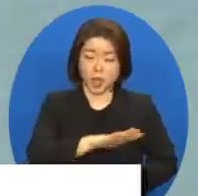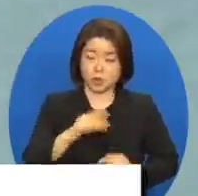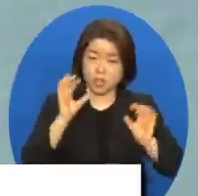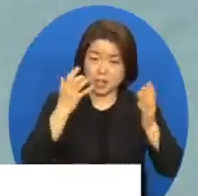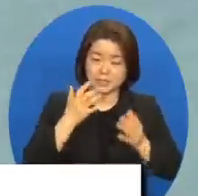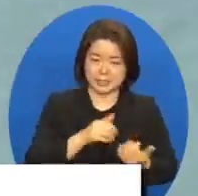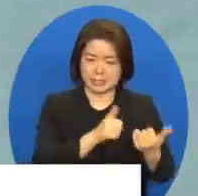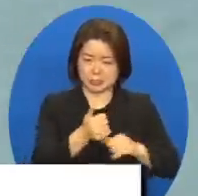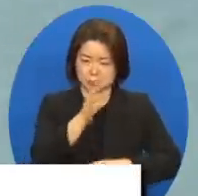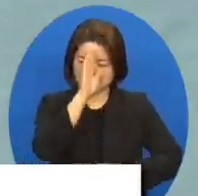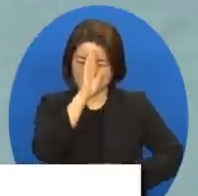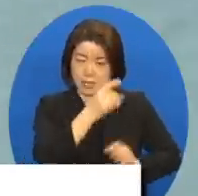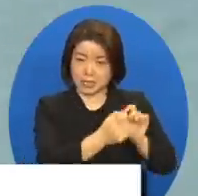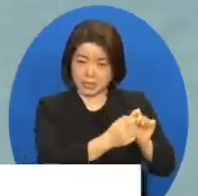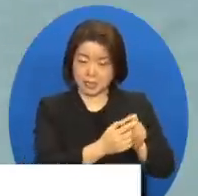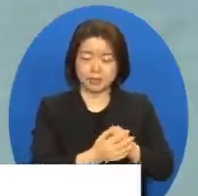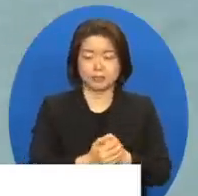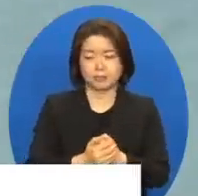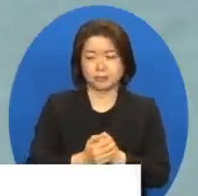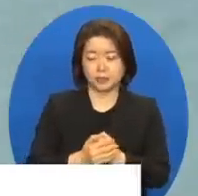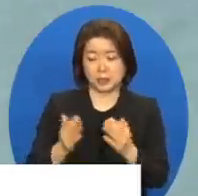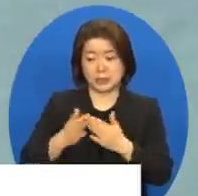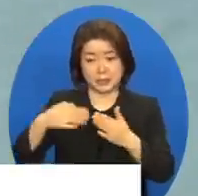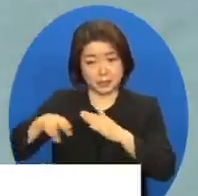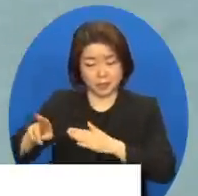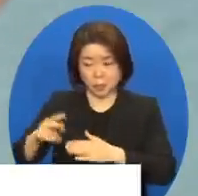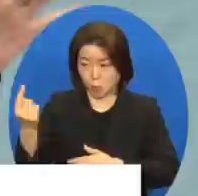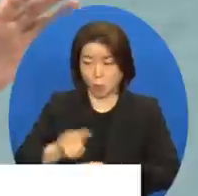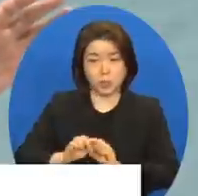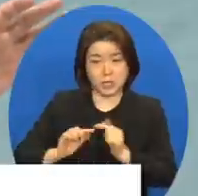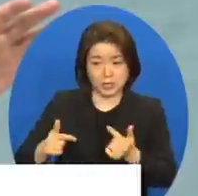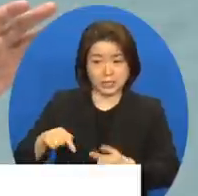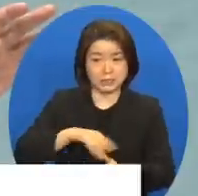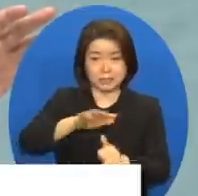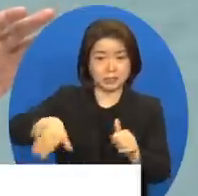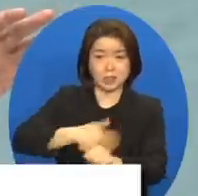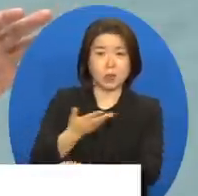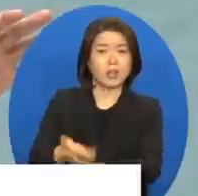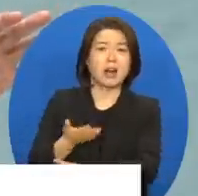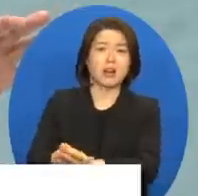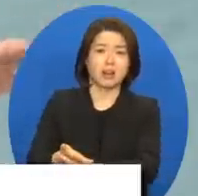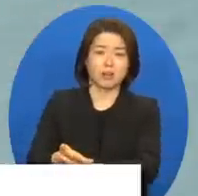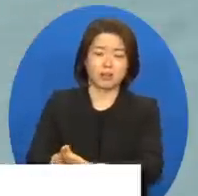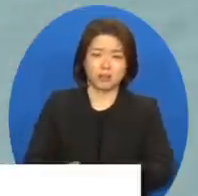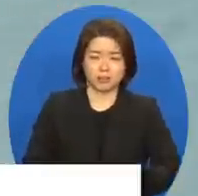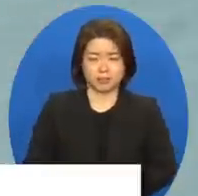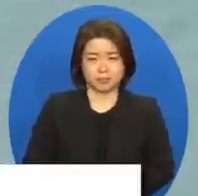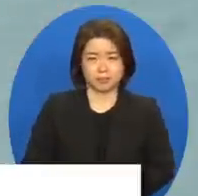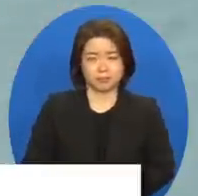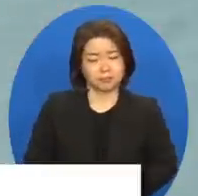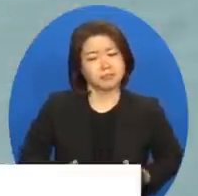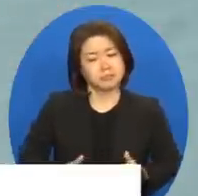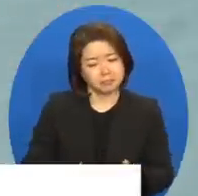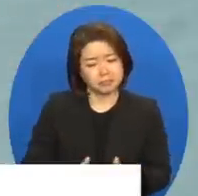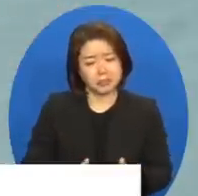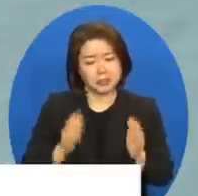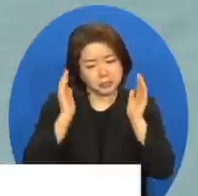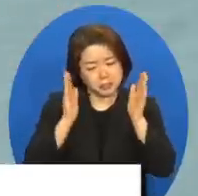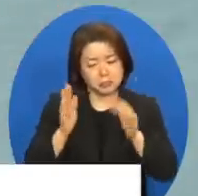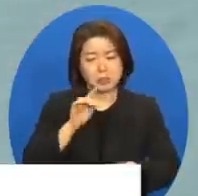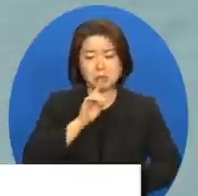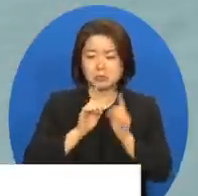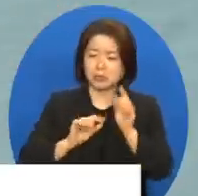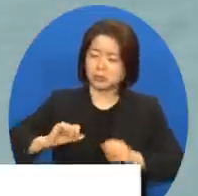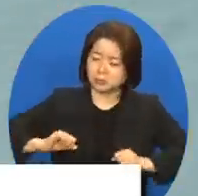걸렸다거나 가출해서 집에 들어오지 않는다고 그런 상황이 아닐 수 있습니다. 그저 열심히 공부하고 말 잘